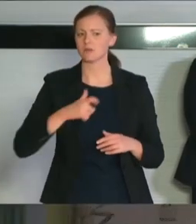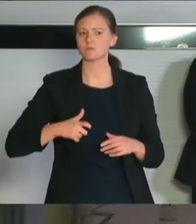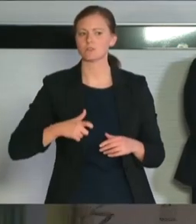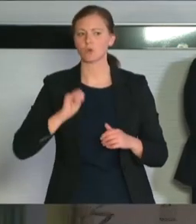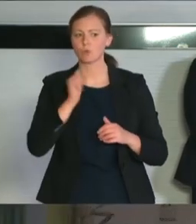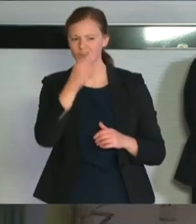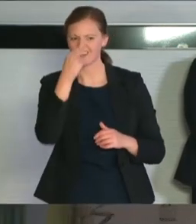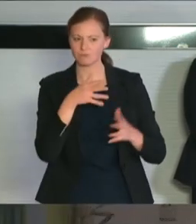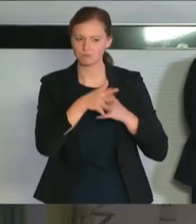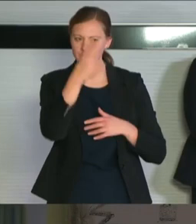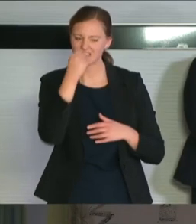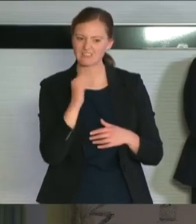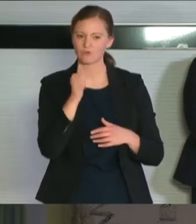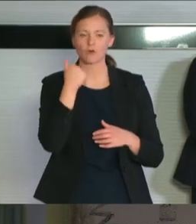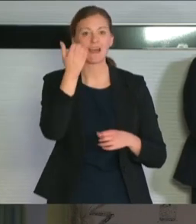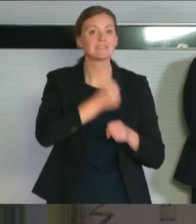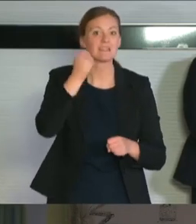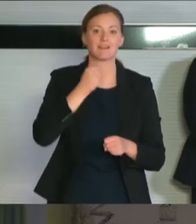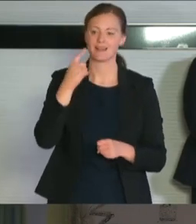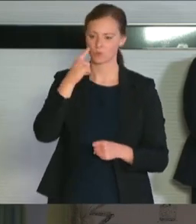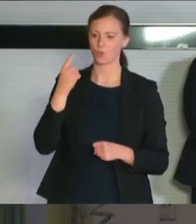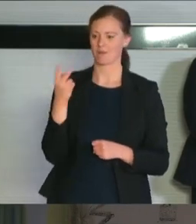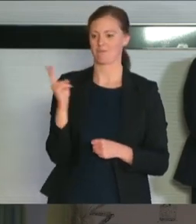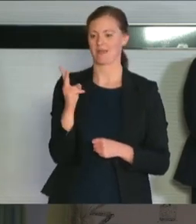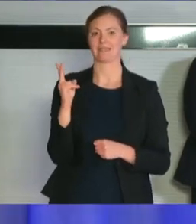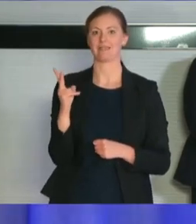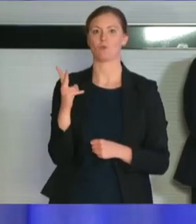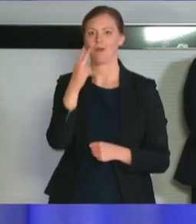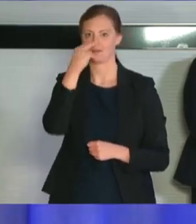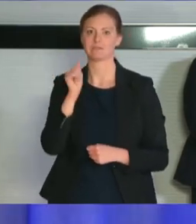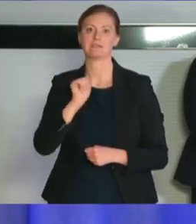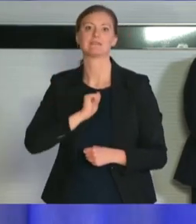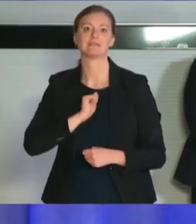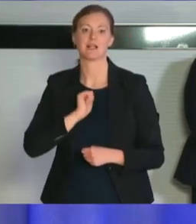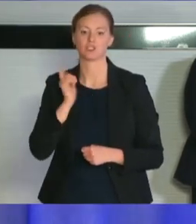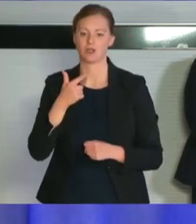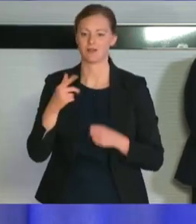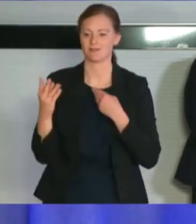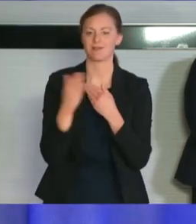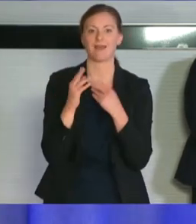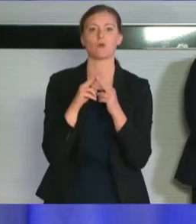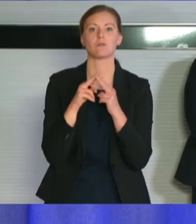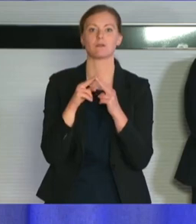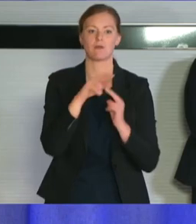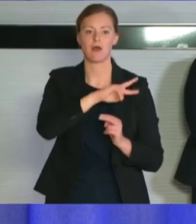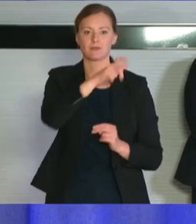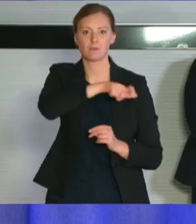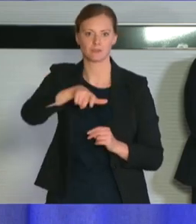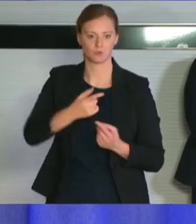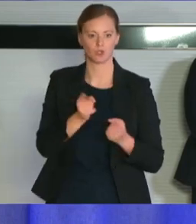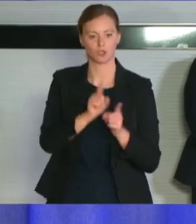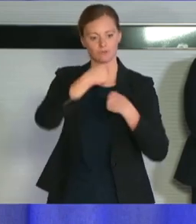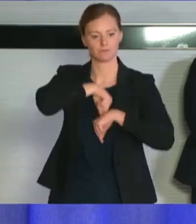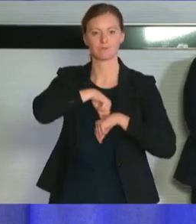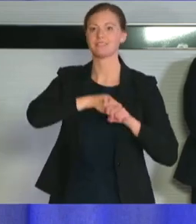Jeg tror begge de har testet seg fordi de har vært i nærkontakt med personer som har hatt smitte. Og jeg har